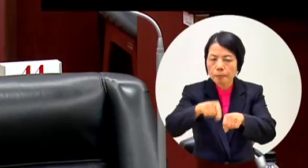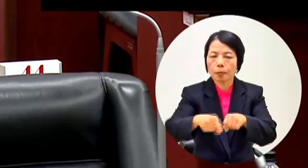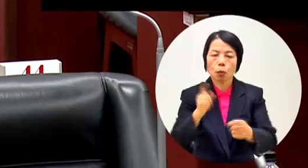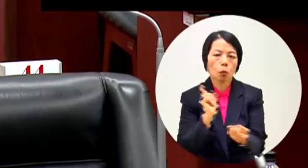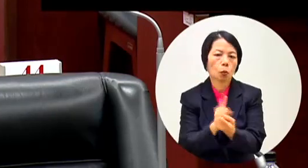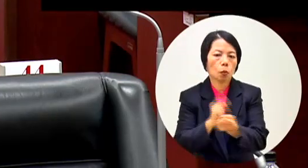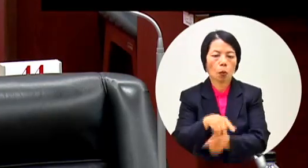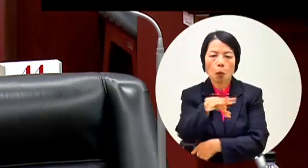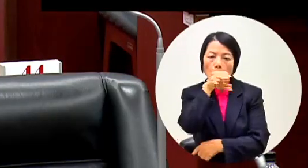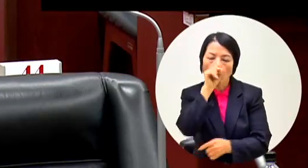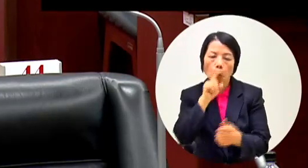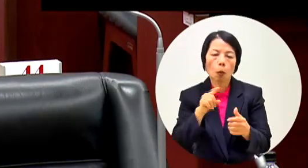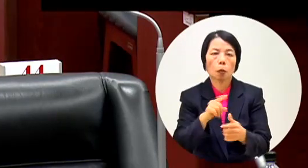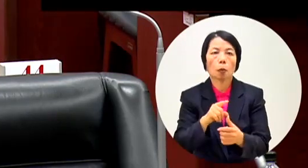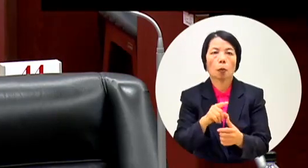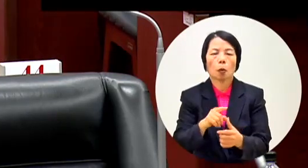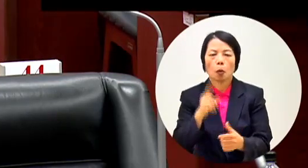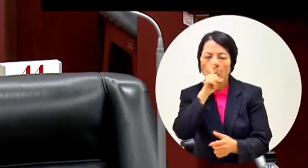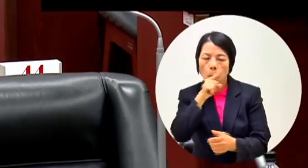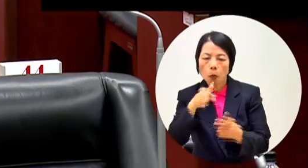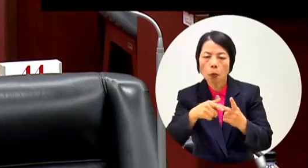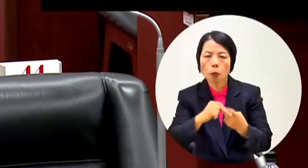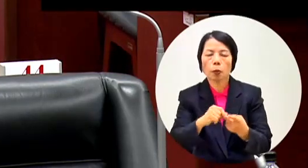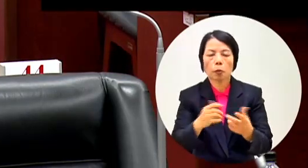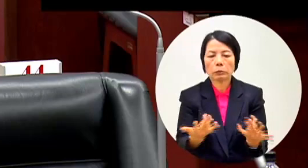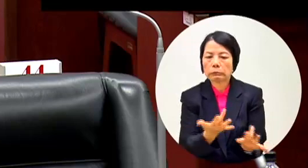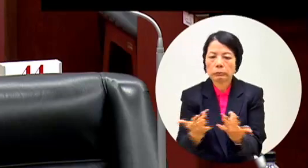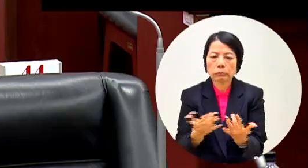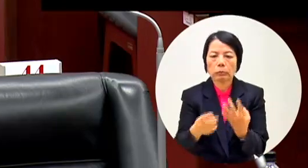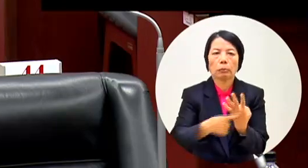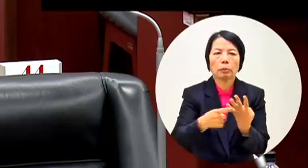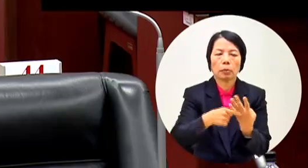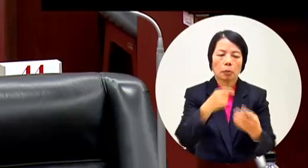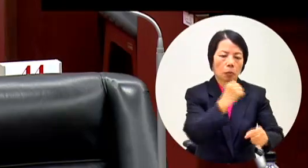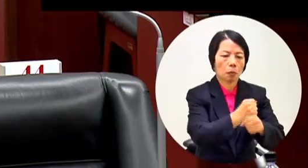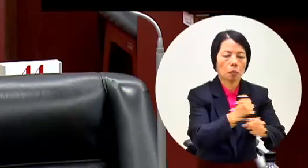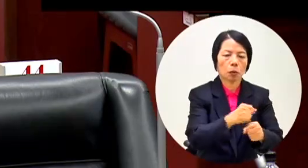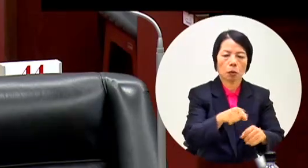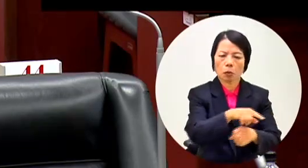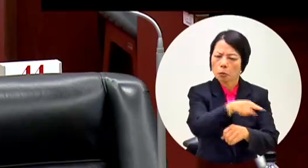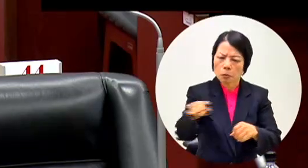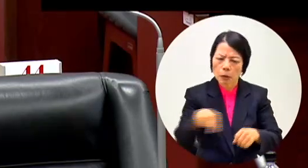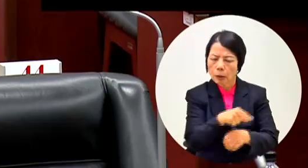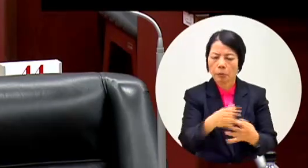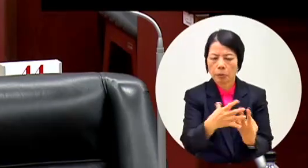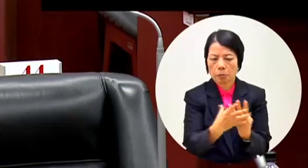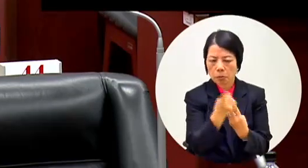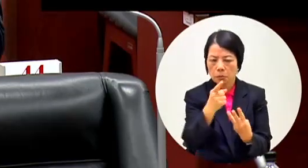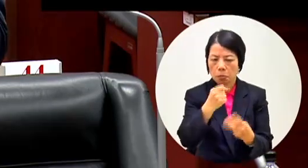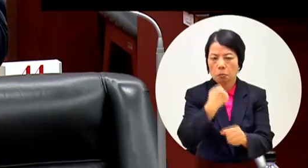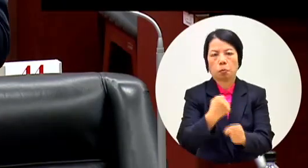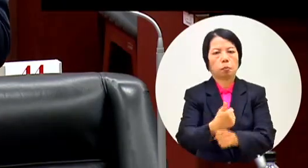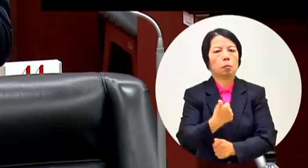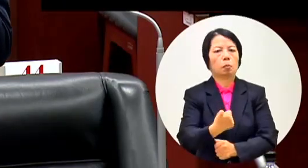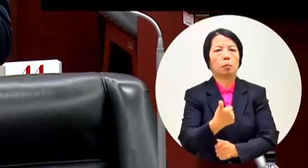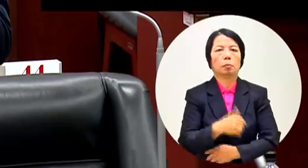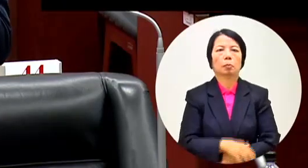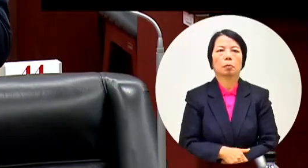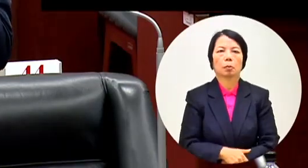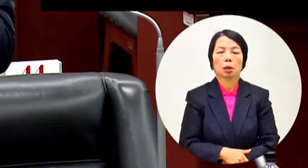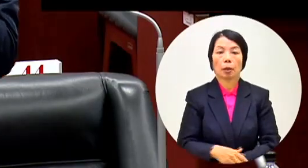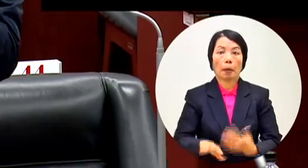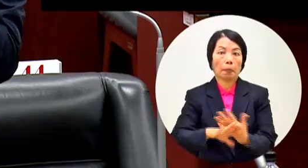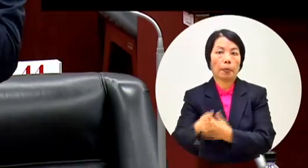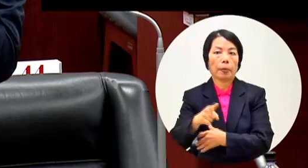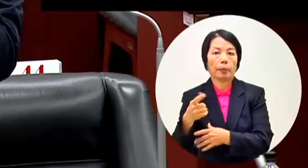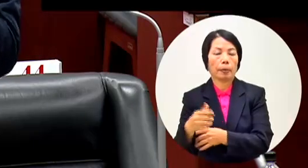义，跟我们地方的就业中间的平衡点，这个如果做得好，其他未来高雄的，它就一个很重要的指标。